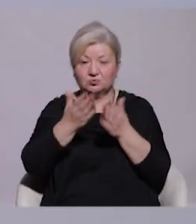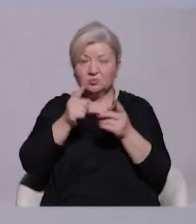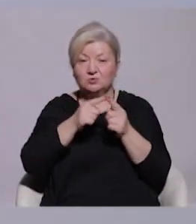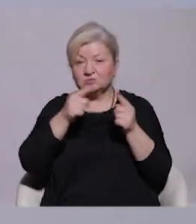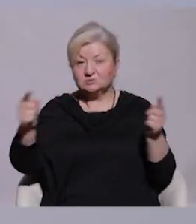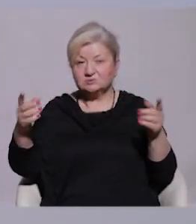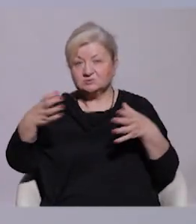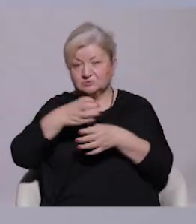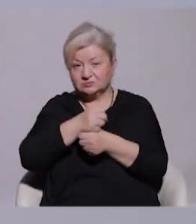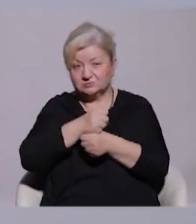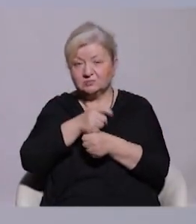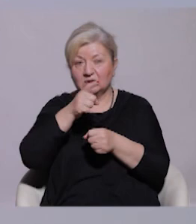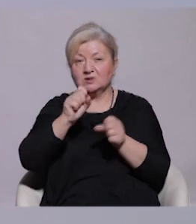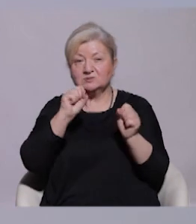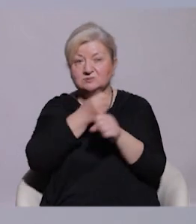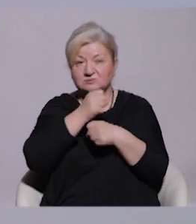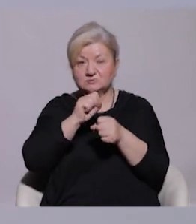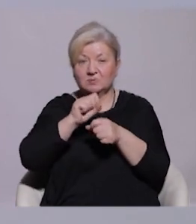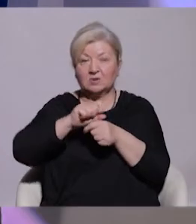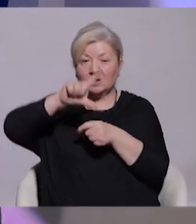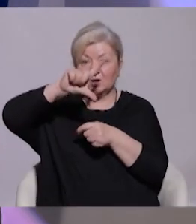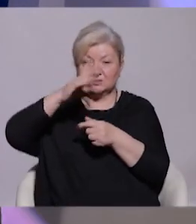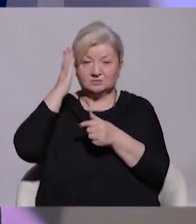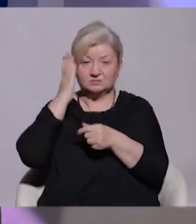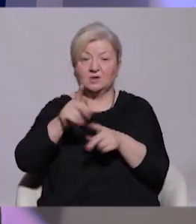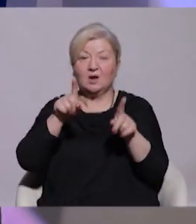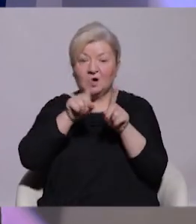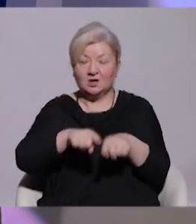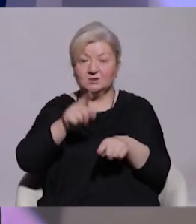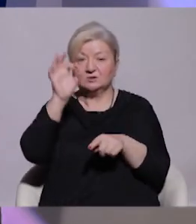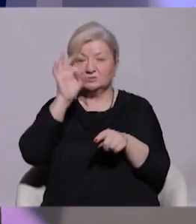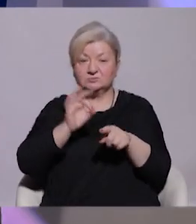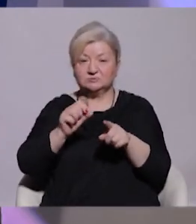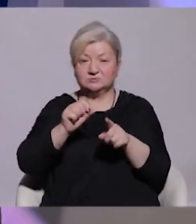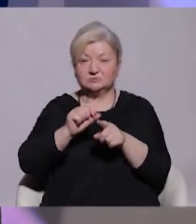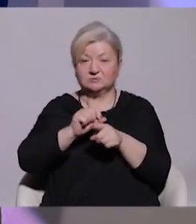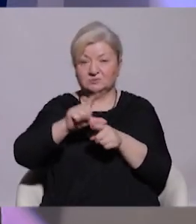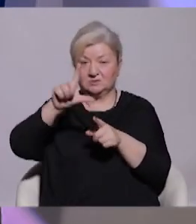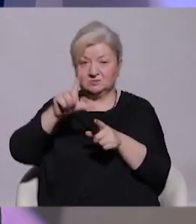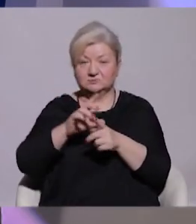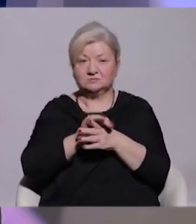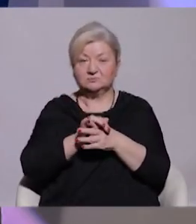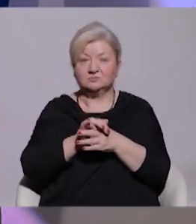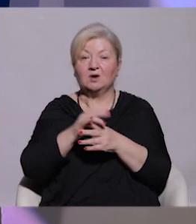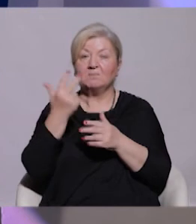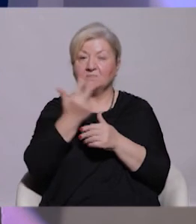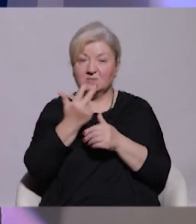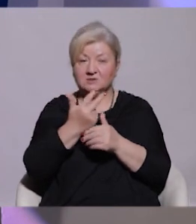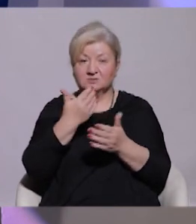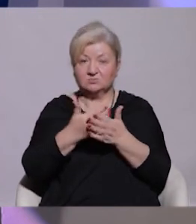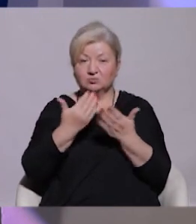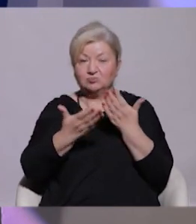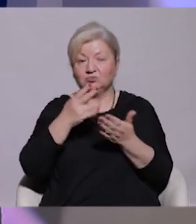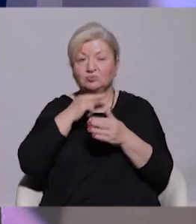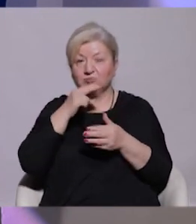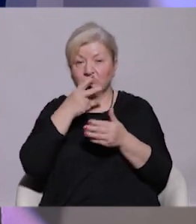თუ დამოკდა, ანუ შემცირდა, სიჩქარე გაიზრდება და ასევე სიხშირეც გაიზრდება. მესამე ვარიანტი, თუ